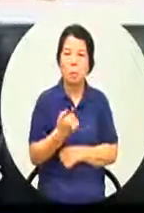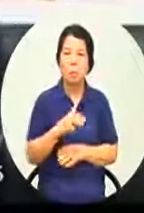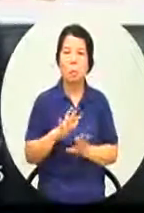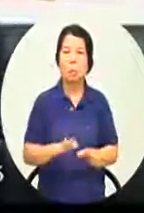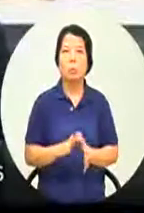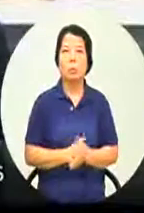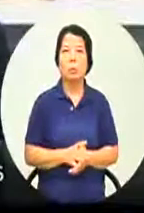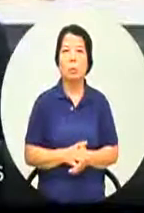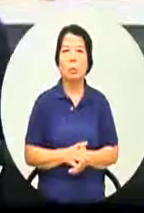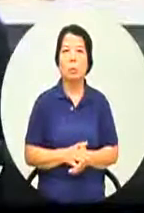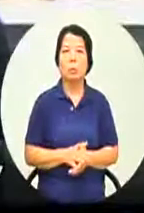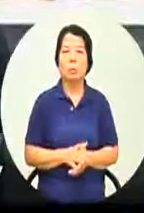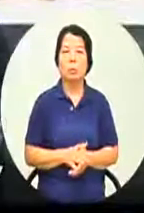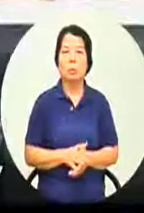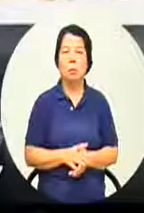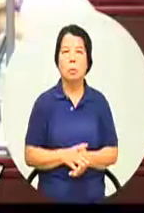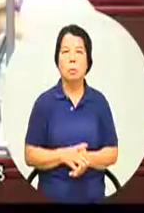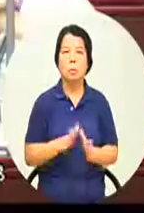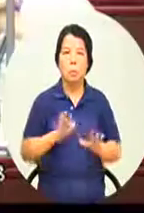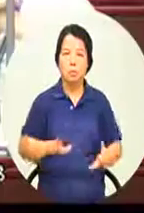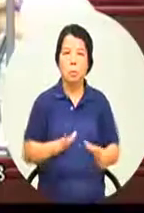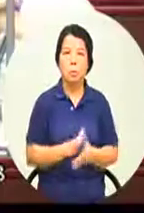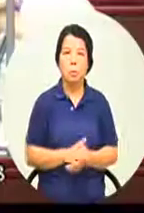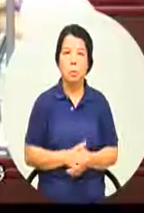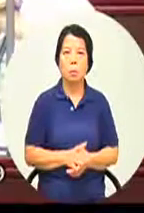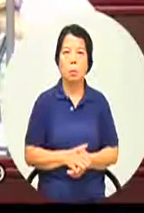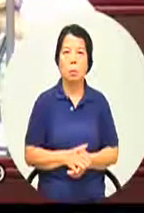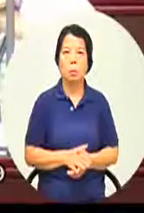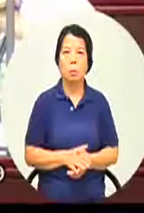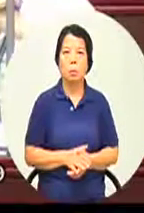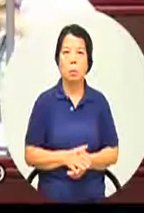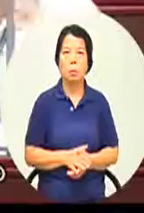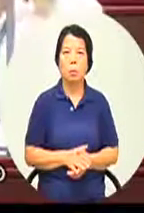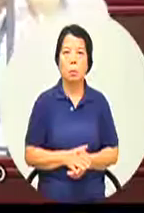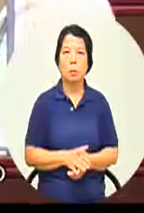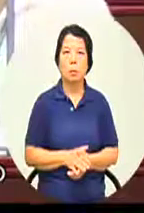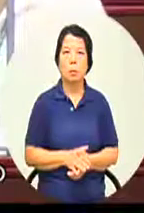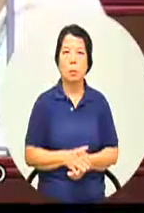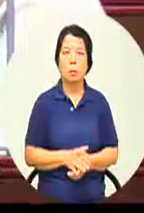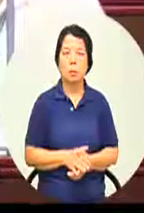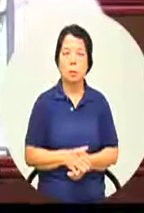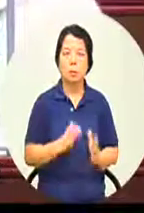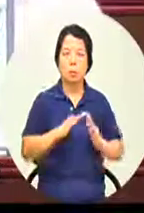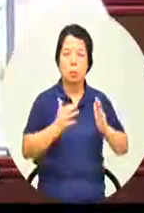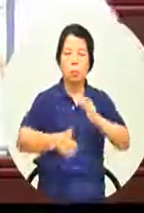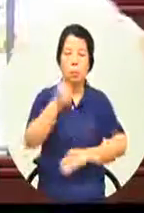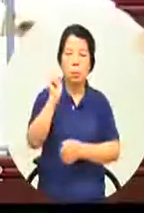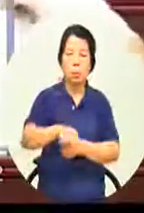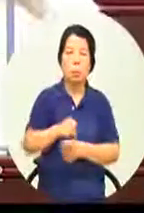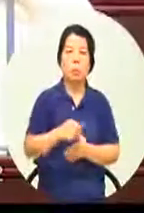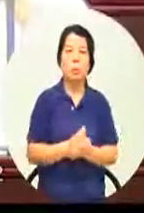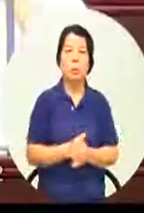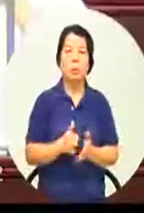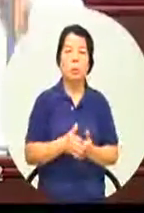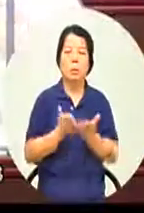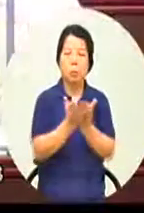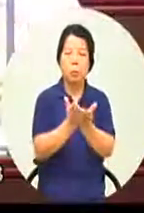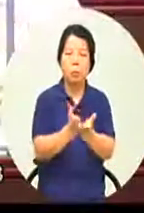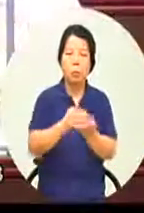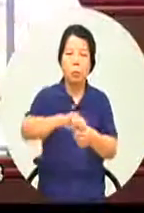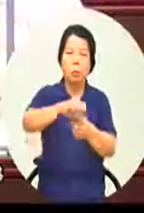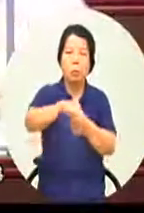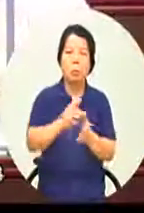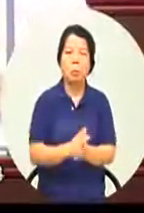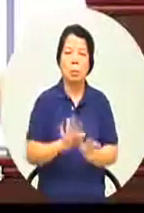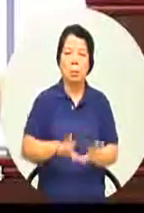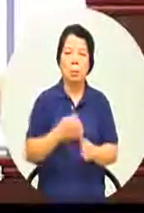针对这问题回答就好。 对，我们目前市长 也承诺哈、要增加渡轮的数量，所以目前有